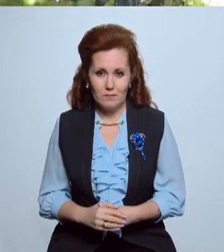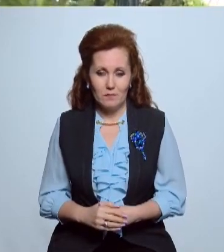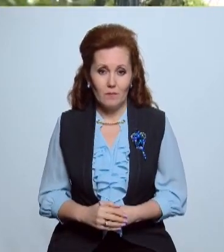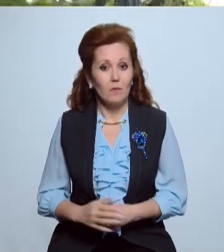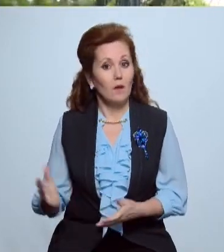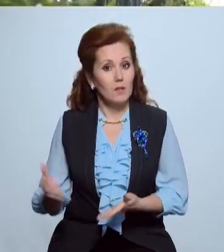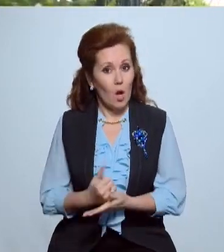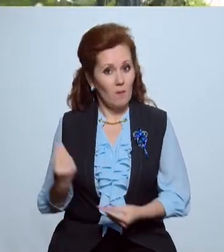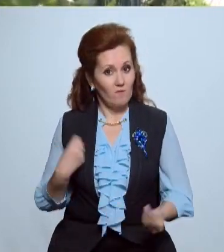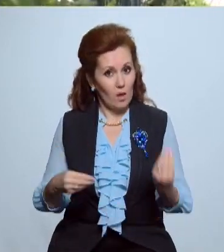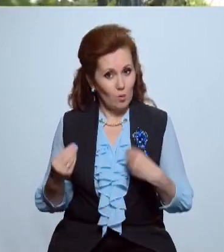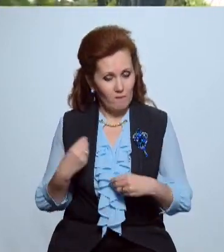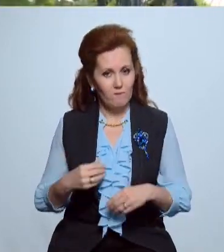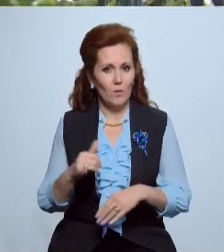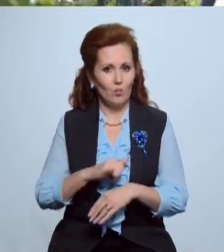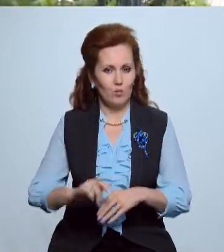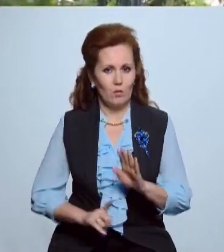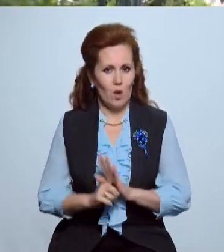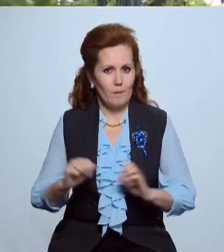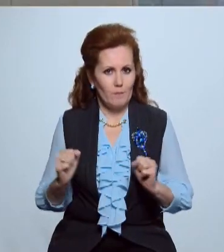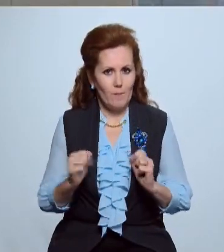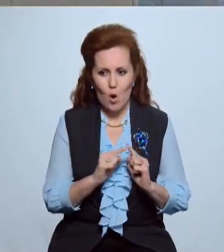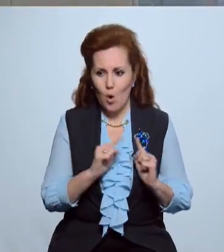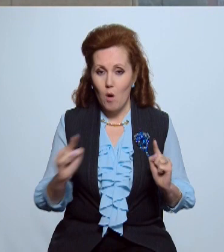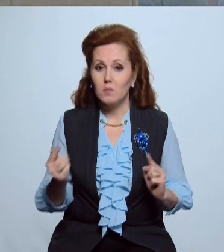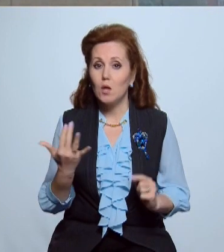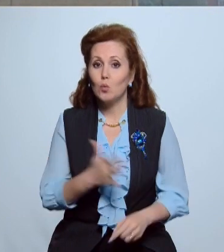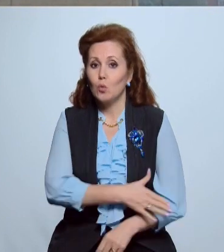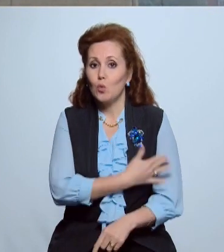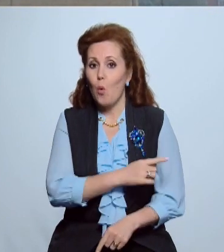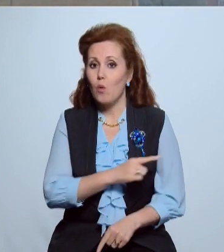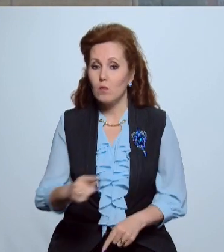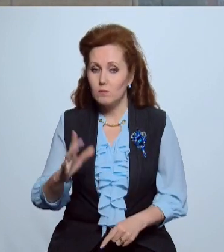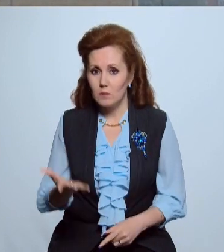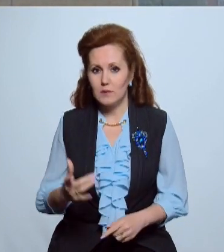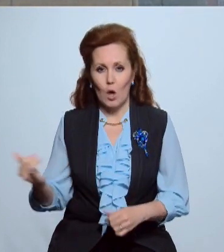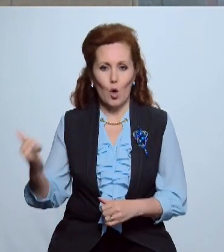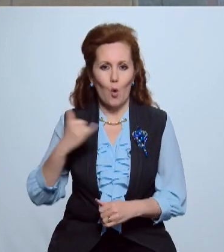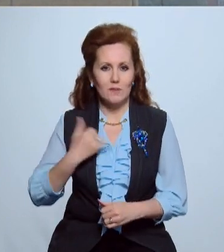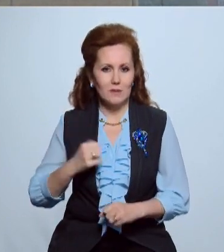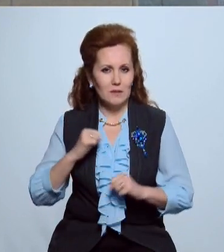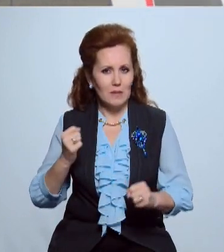Достаем ветровки. В Удмуртию пришло похолодание. Насколько задержится у нас гость из Скандинавии?